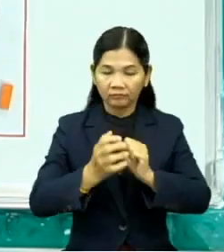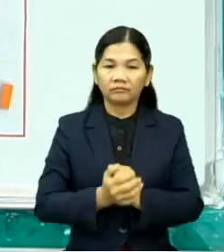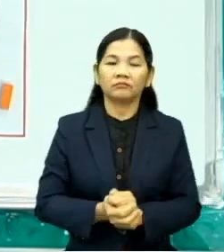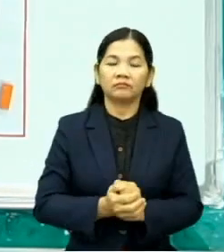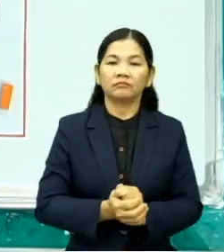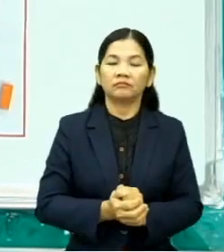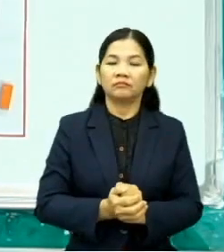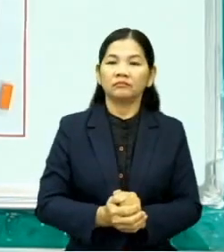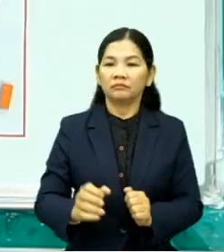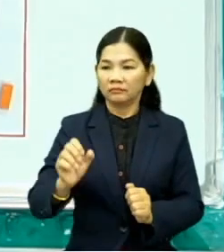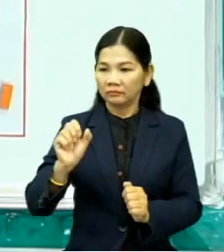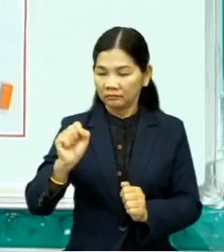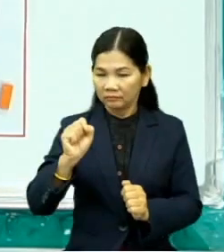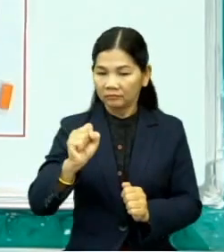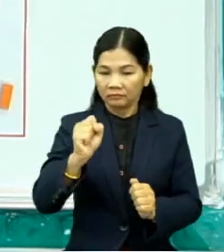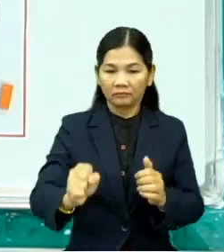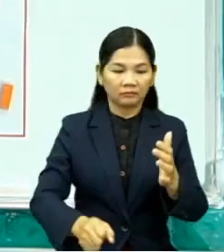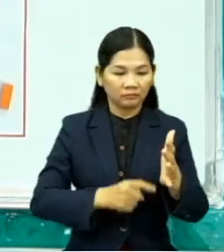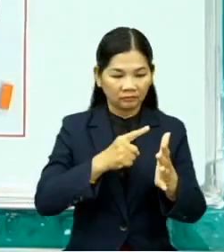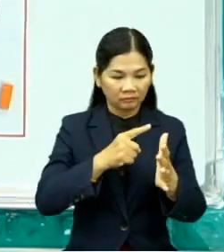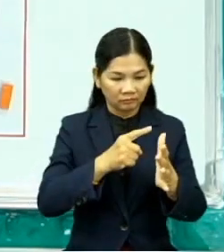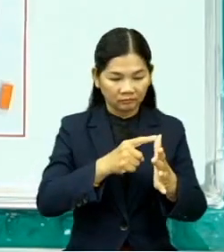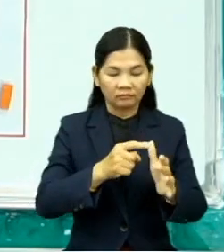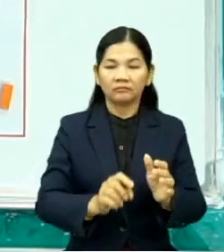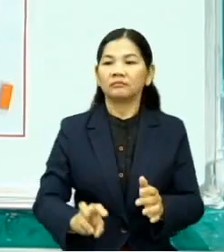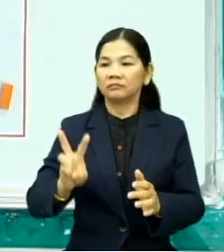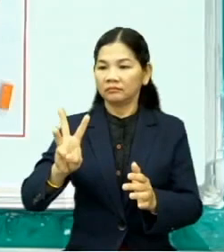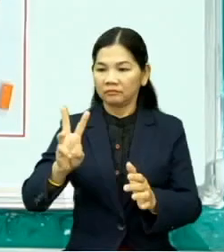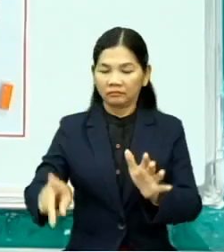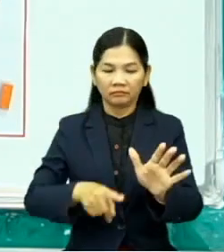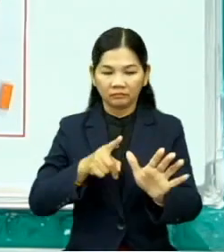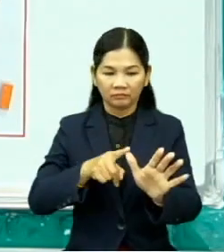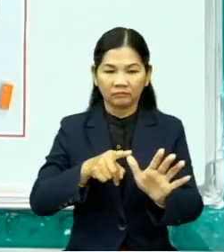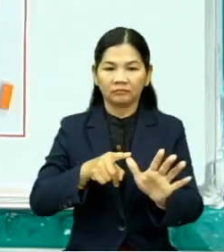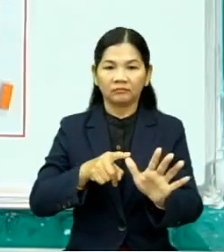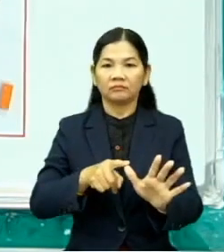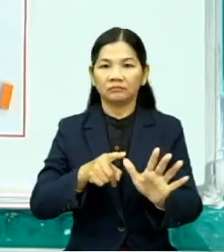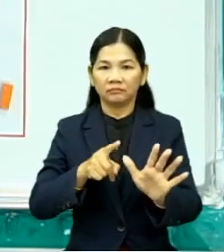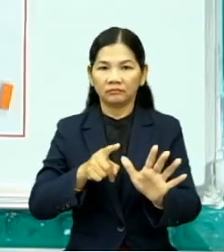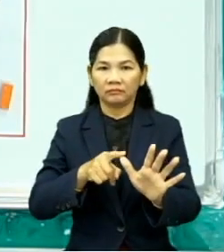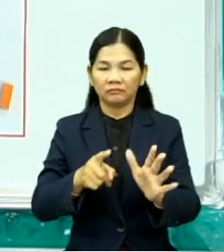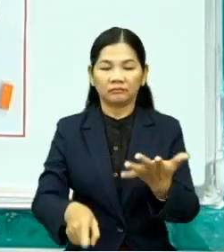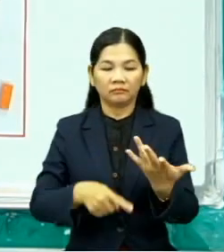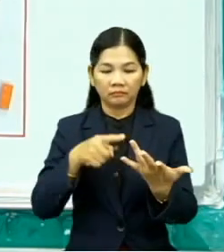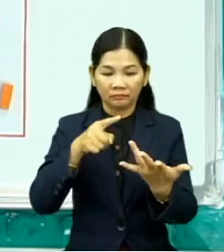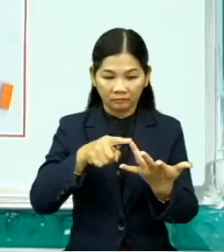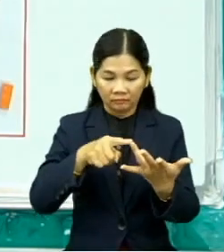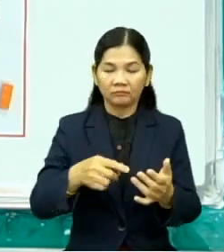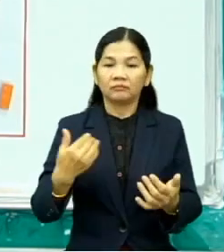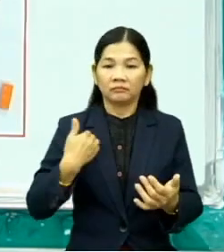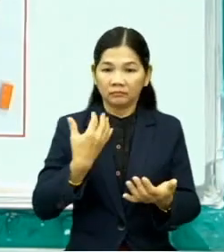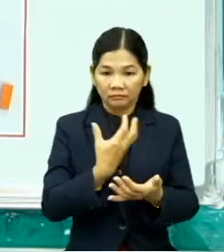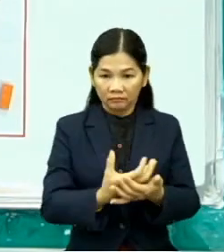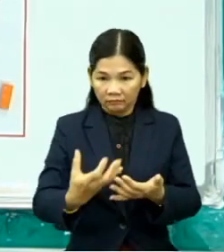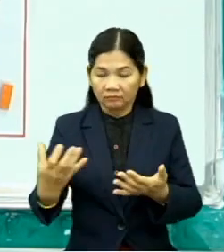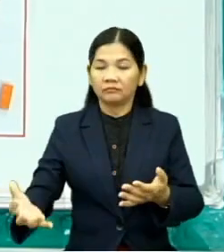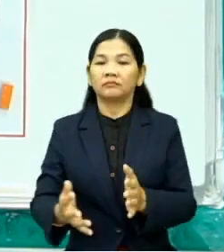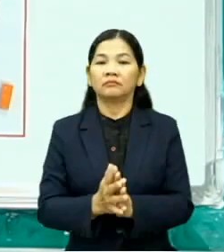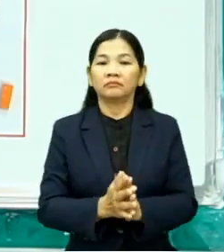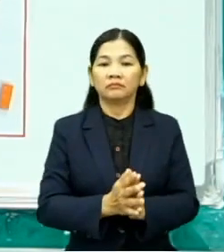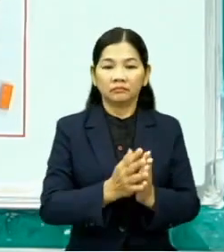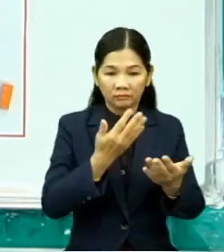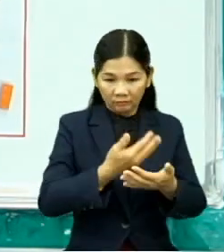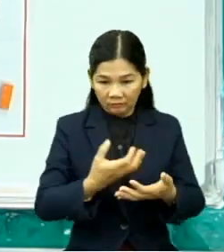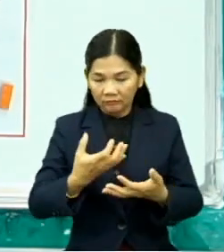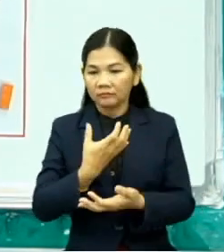nôn ta dài nắng ta vùng phương ở dài chả miên ốp cò phương ở với khả chả chẳng con cho